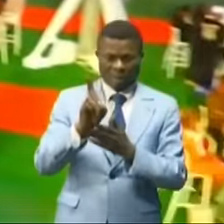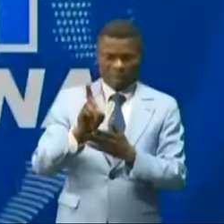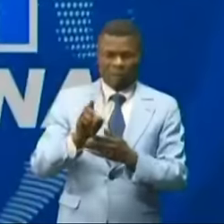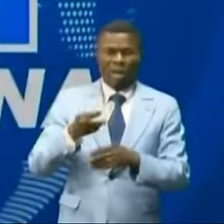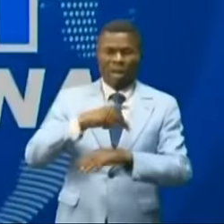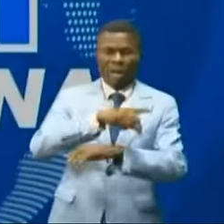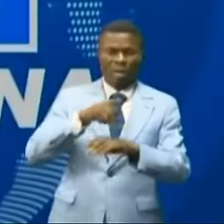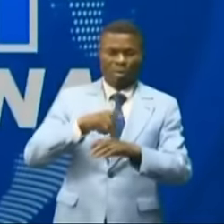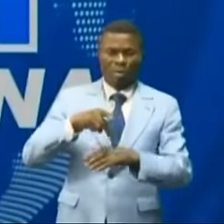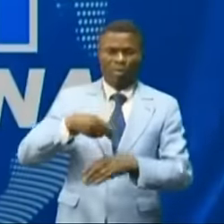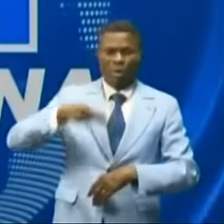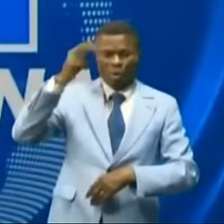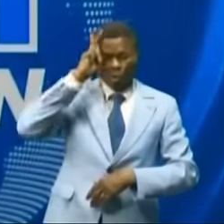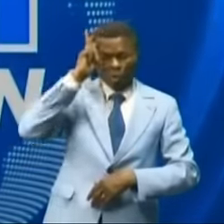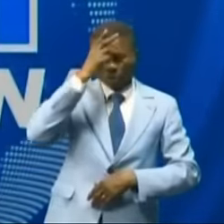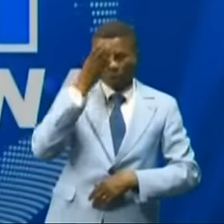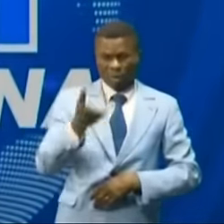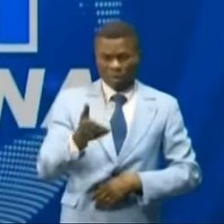Lubumbashi.